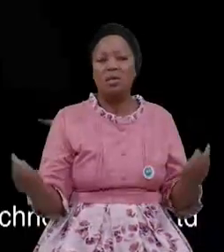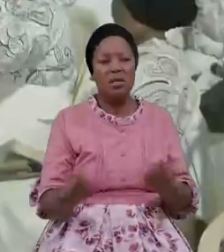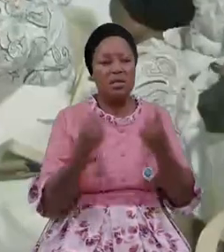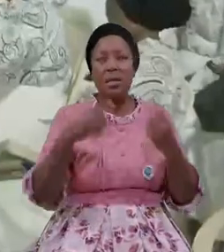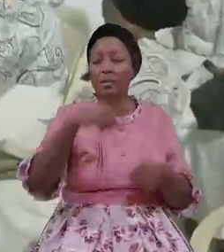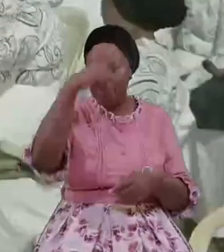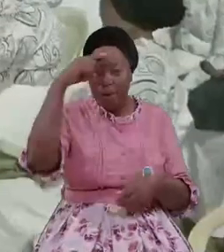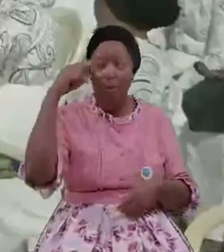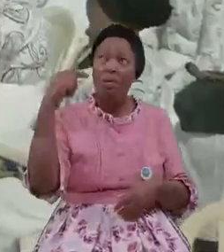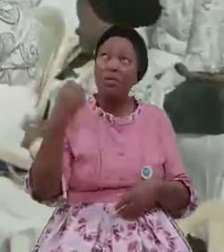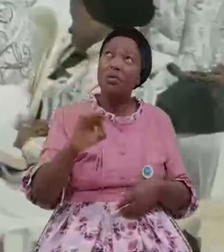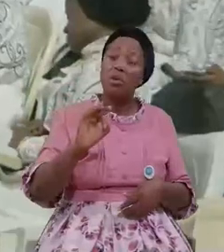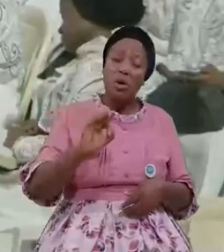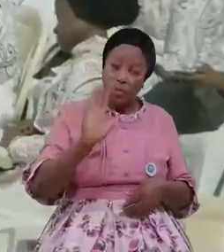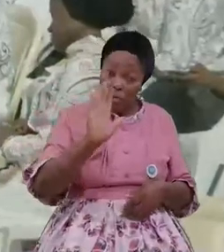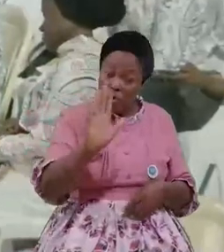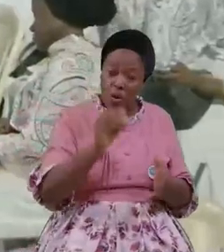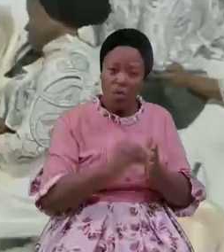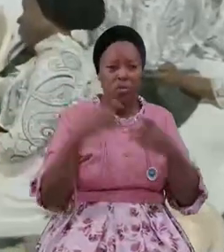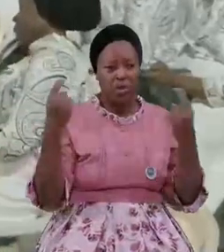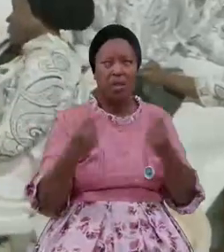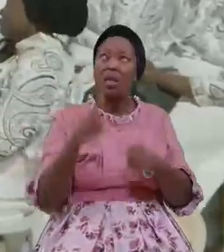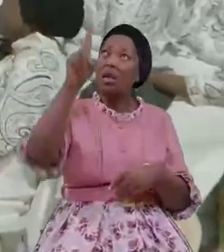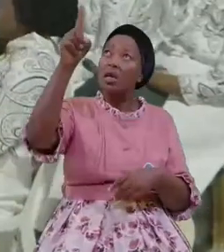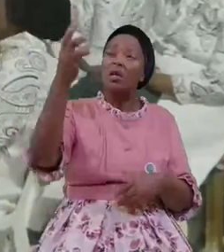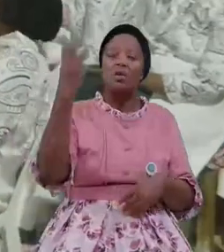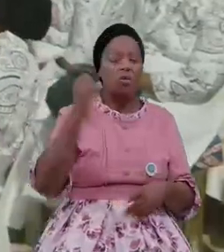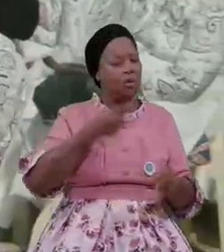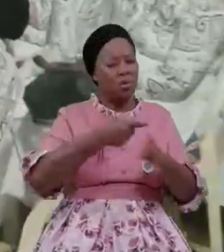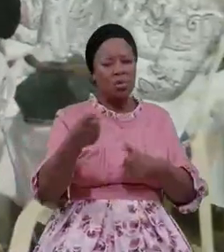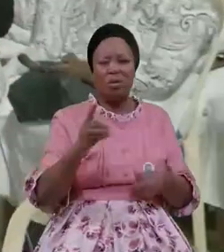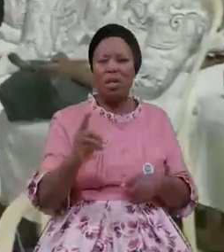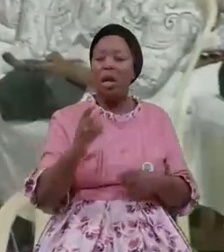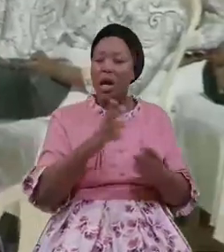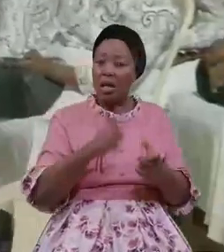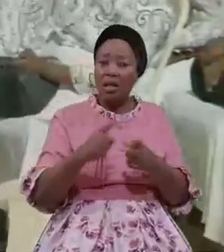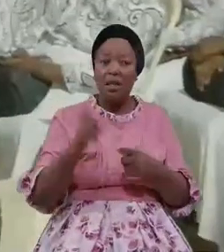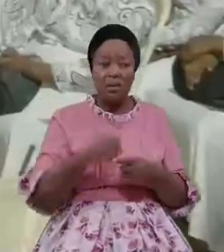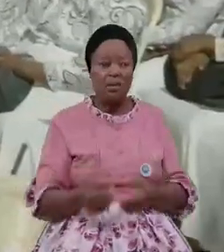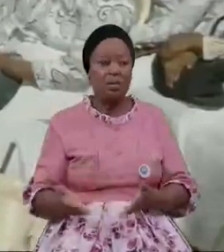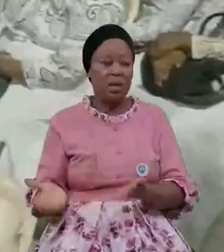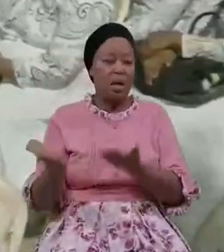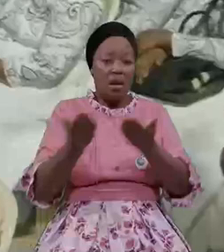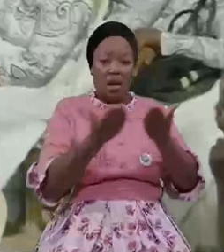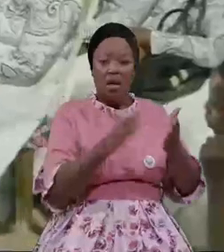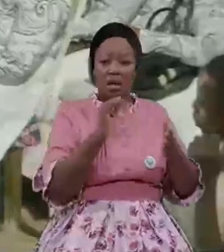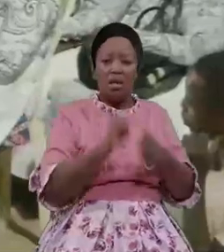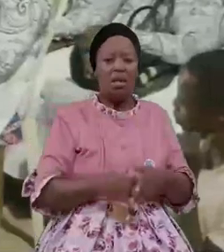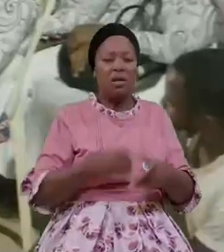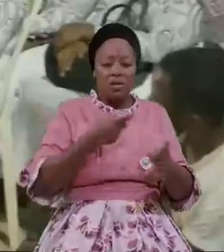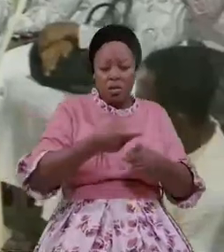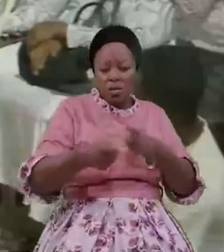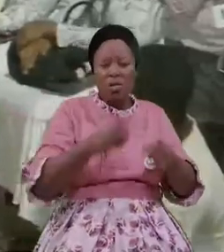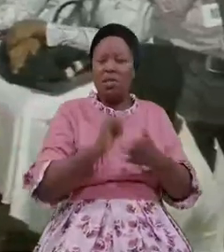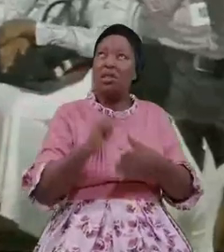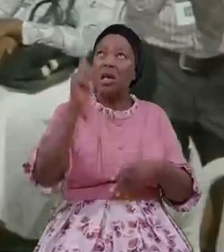péchés à cause de vos transgressions il était blessé il portait la PL que vous devez